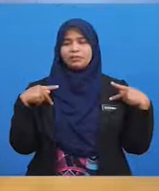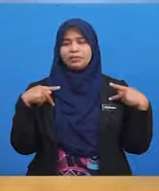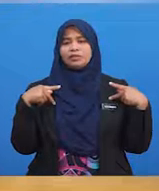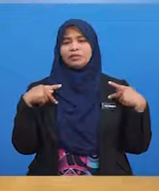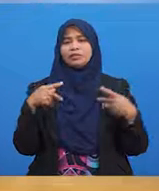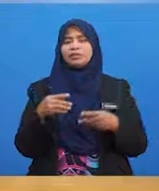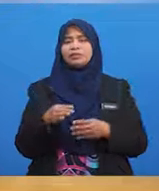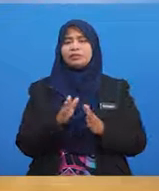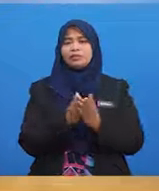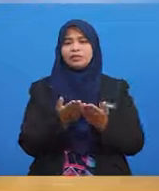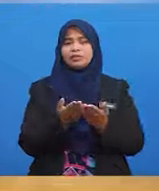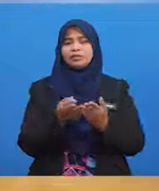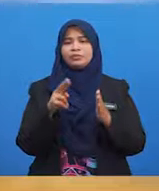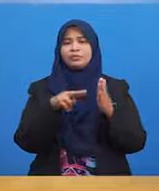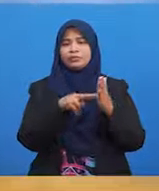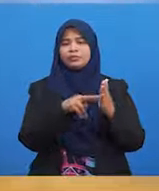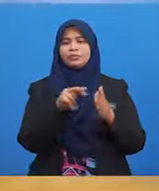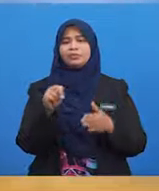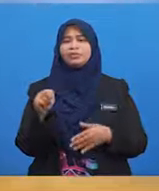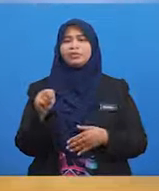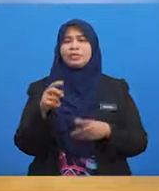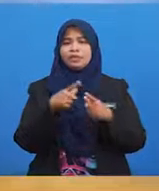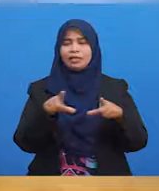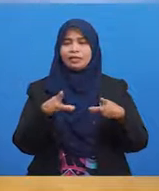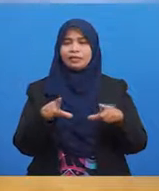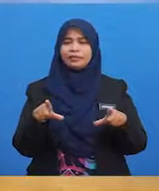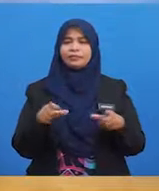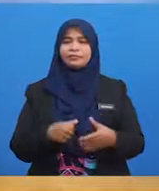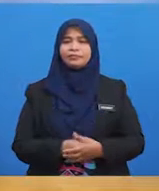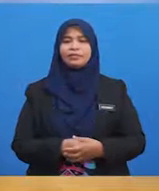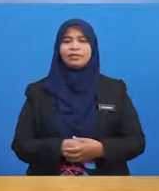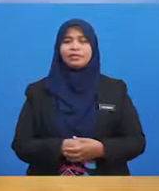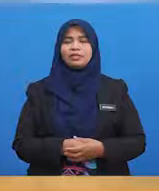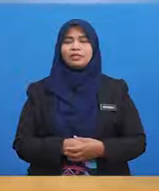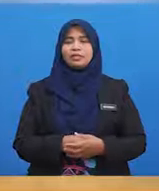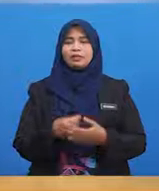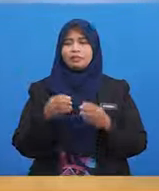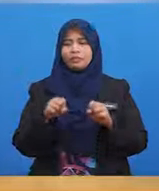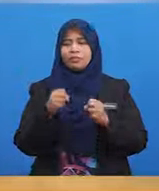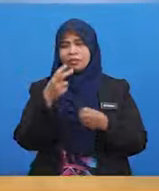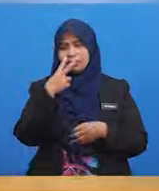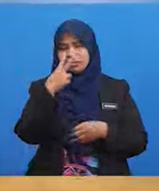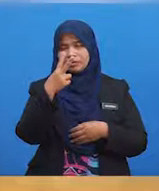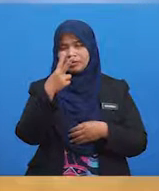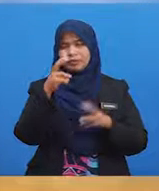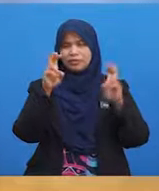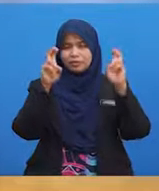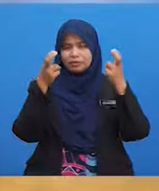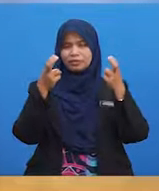mempunyai buku rujukan lain pula, sila lihat